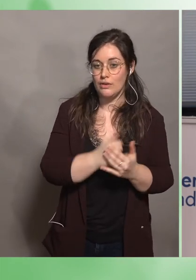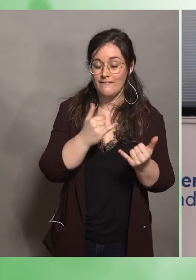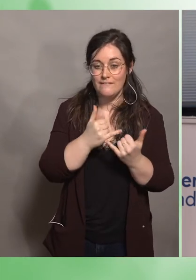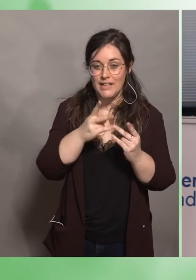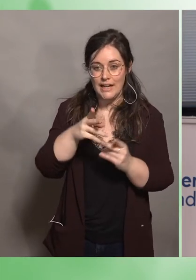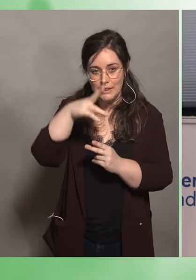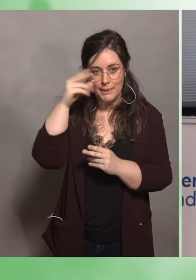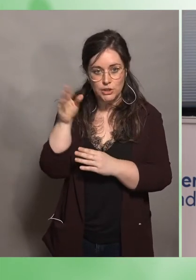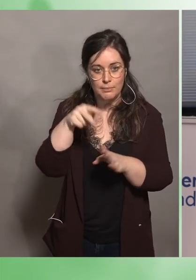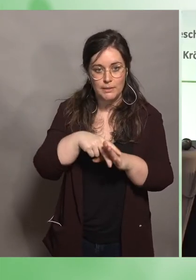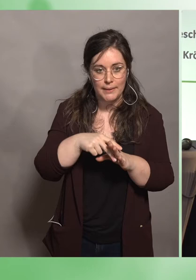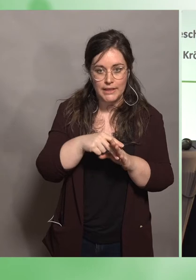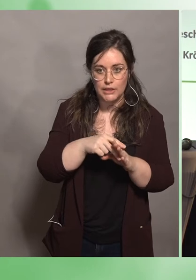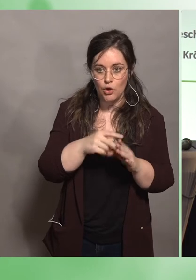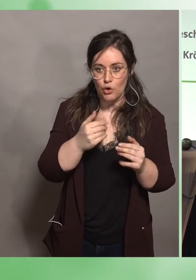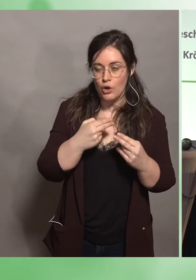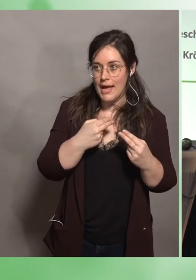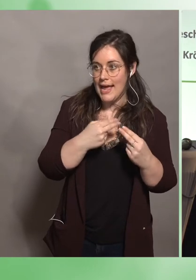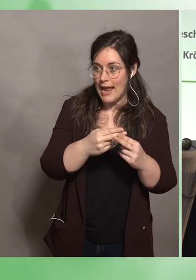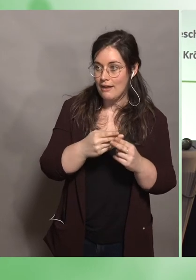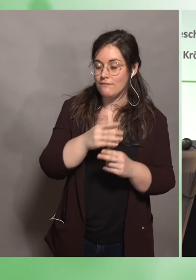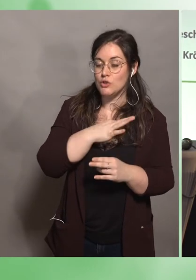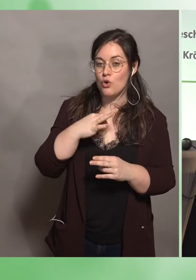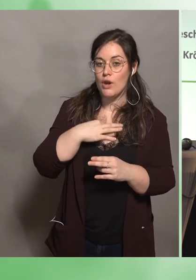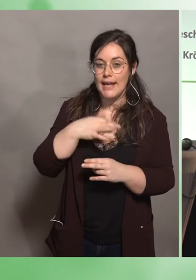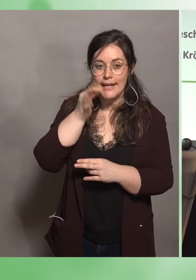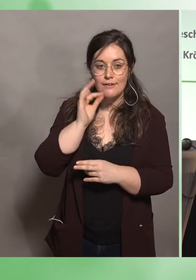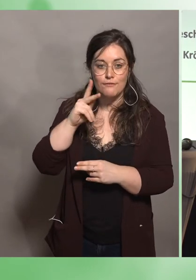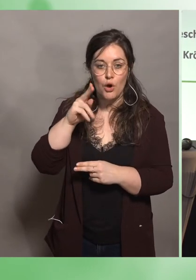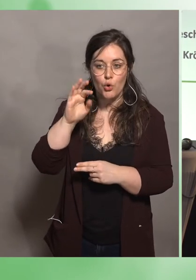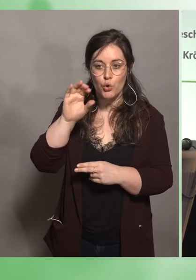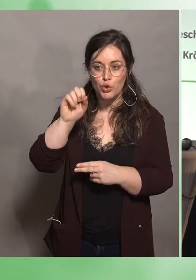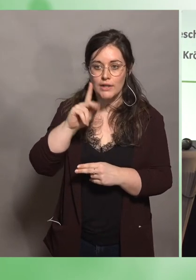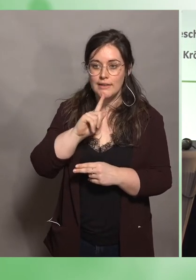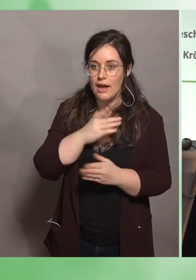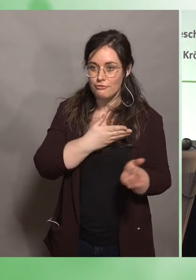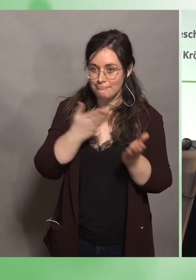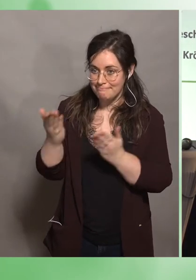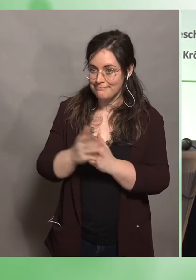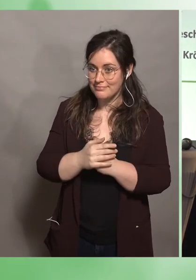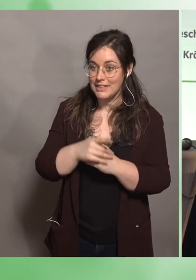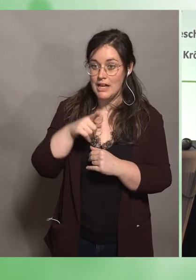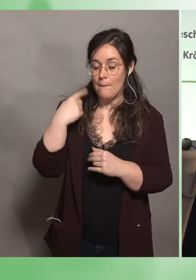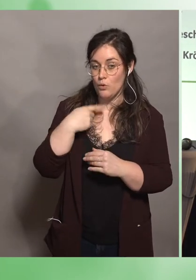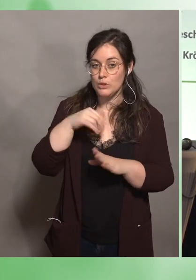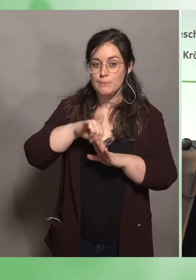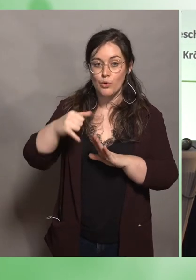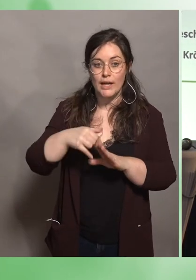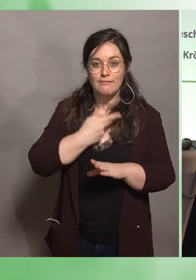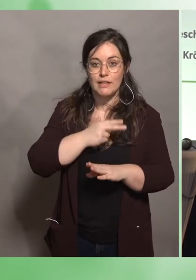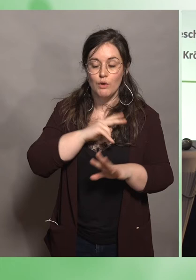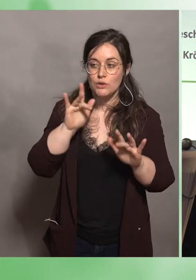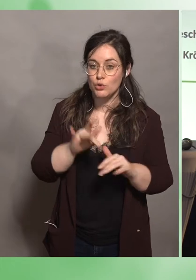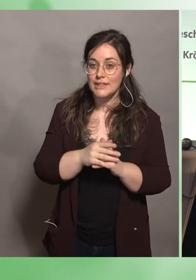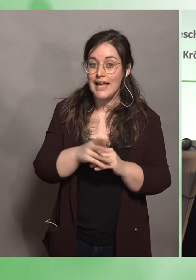Und ich darf dazu auch meine Kollegin Elisabeth Grön noch jetzt zu uns wirklich auf die Bühne auch heraufholen, die bei uns dieses Projekt verantwortet. Zunächst